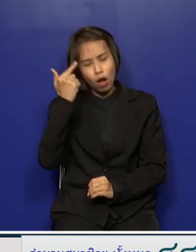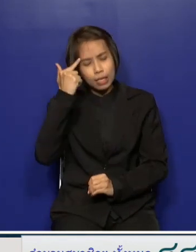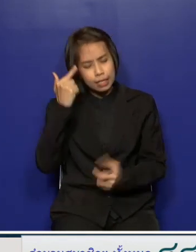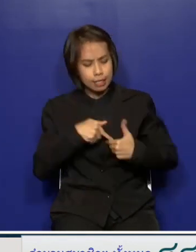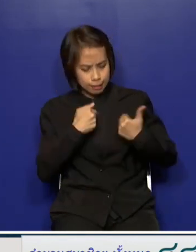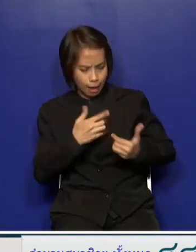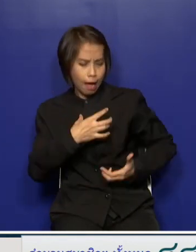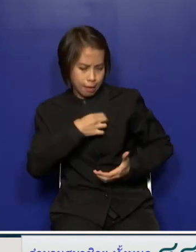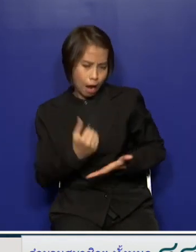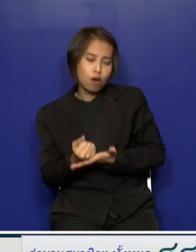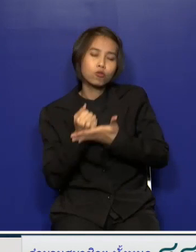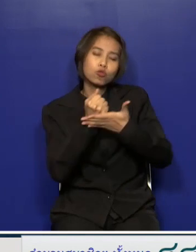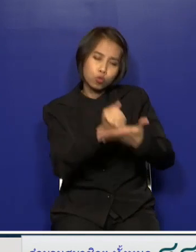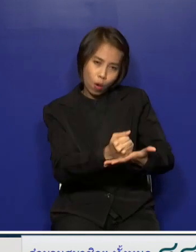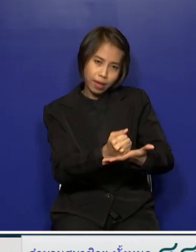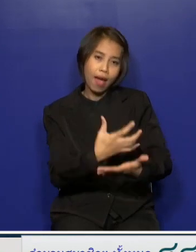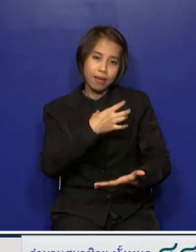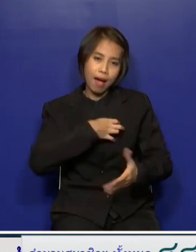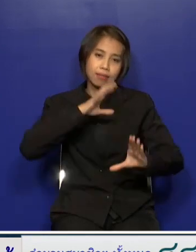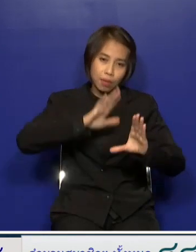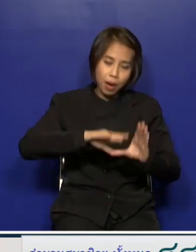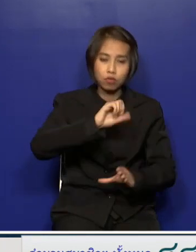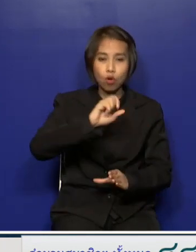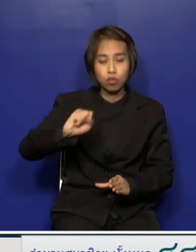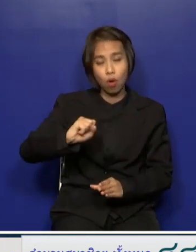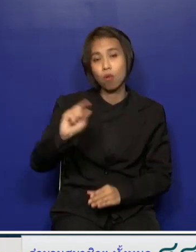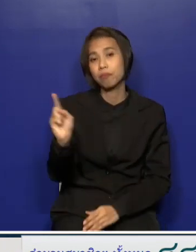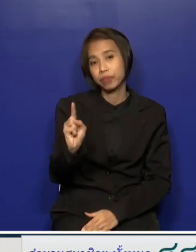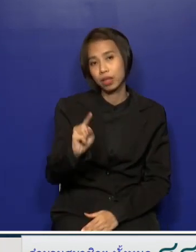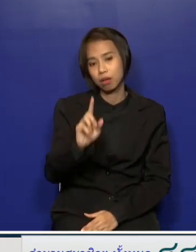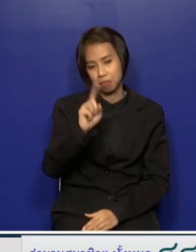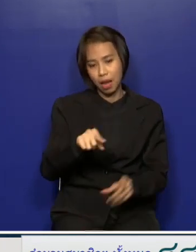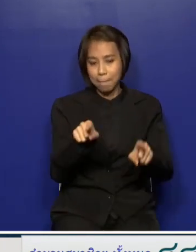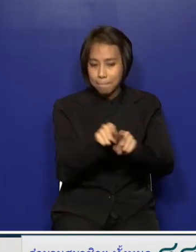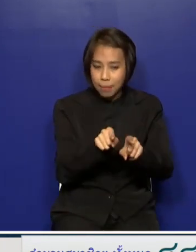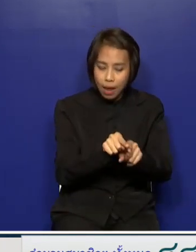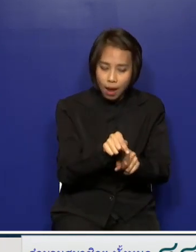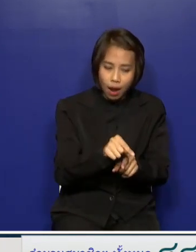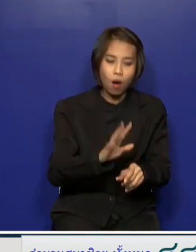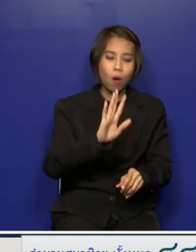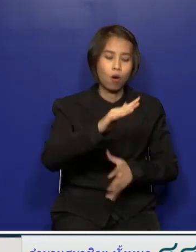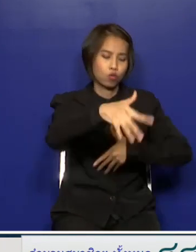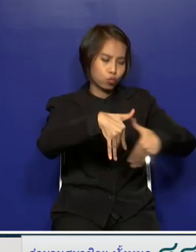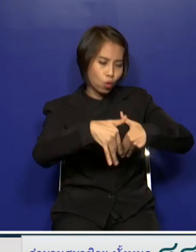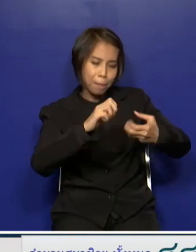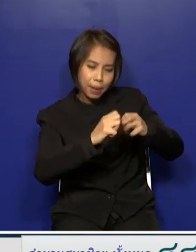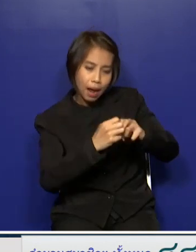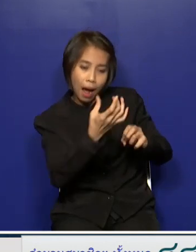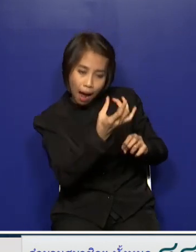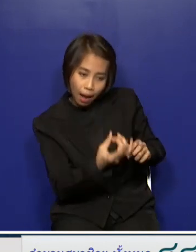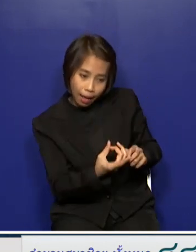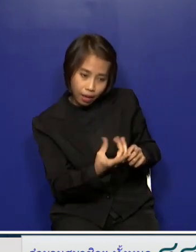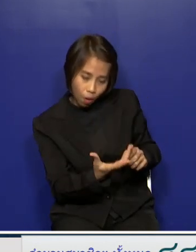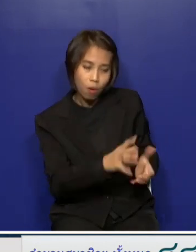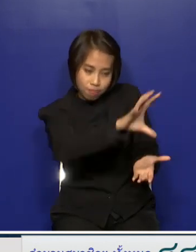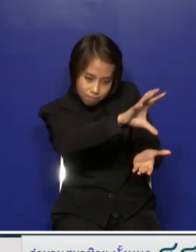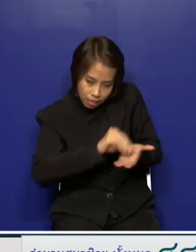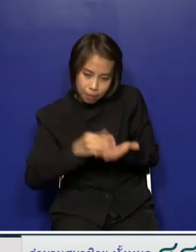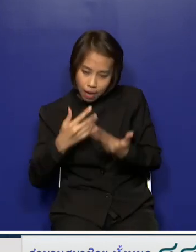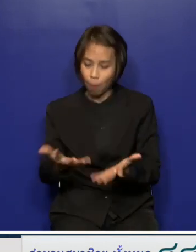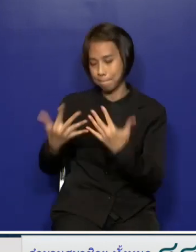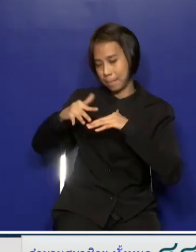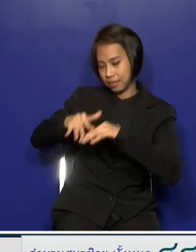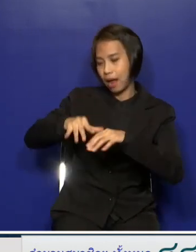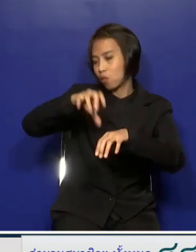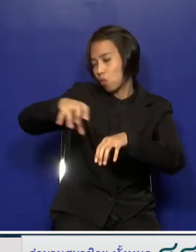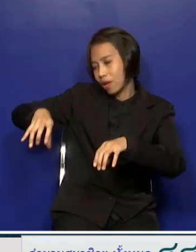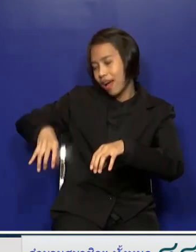บ